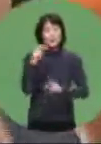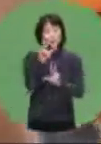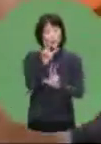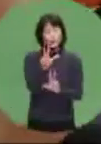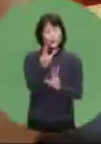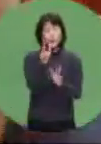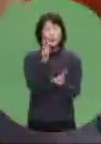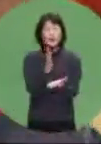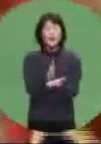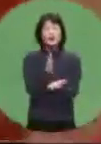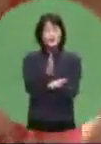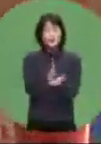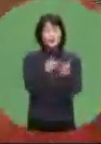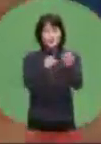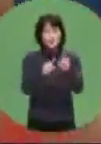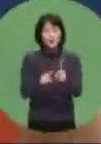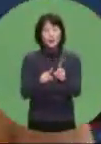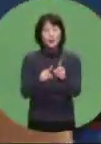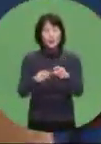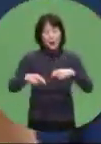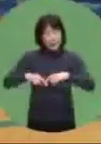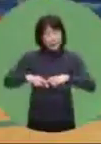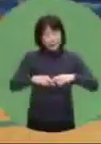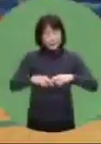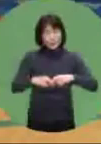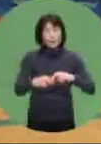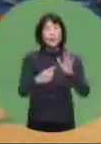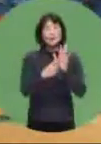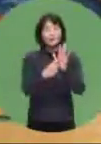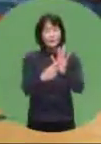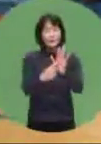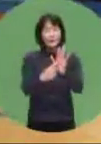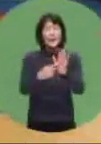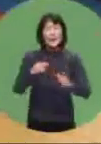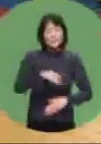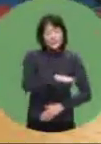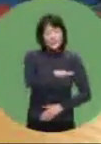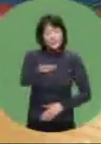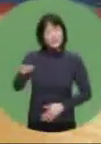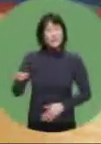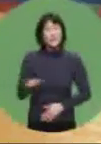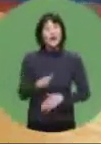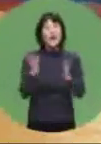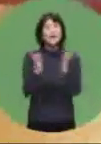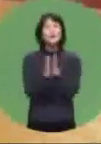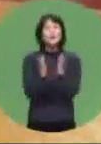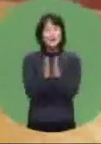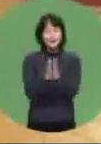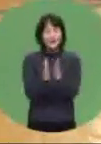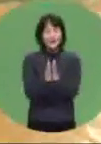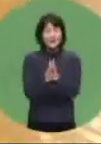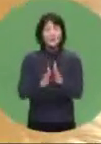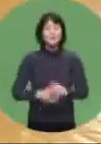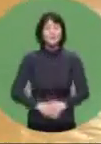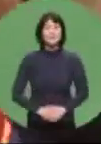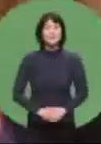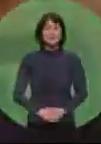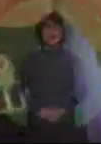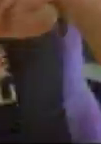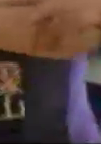も兼ねたデモンストレーションでは、選手たちの迫力ある動きに大きな拍手が起きました。